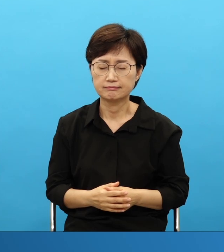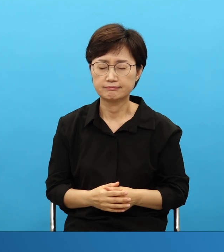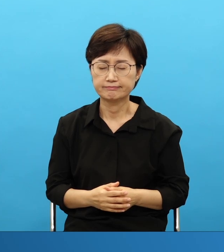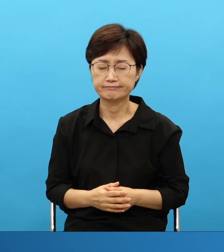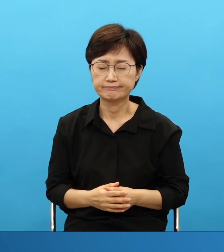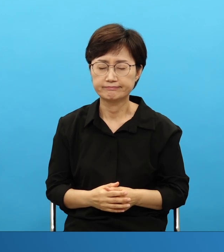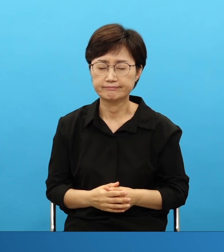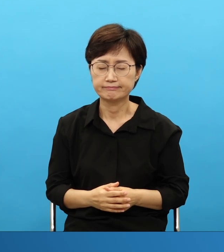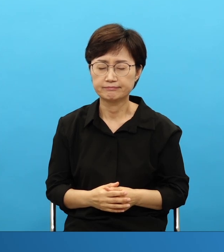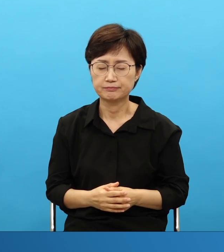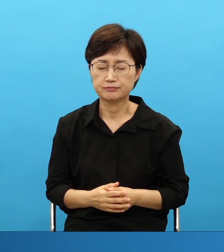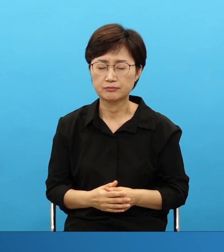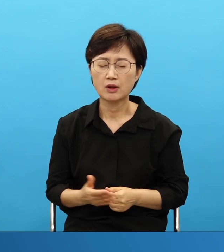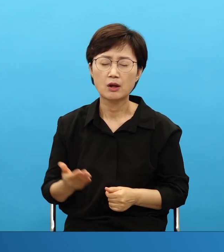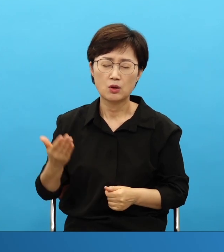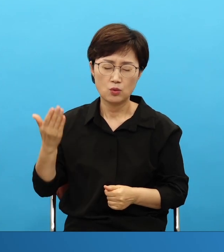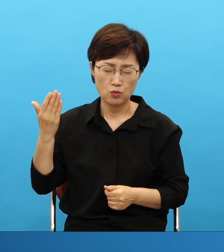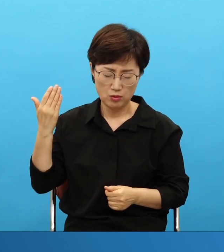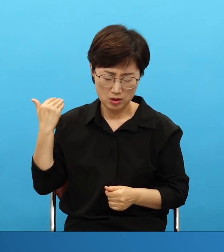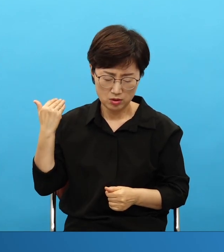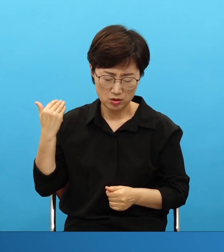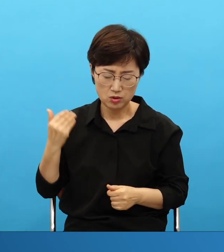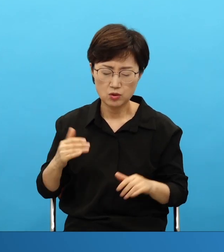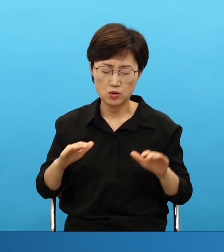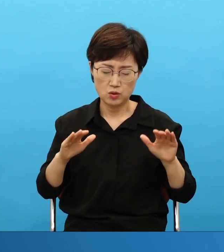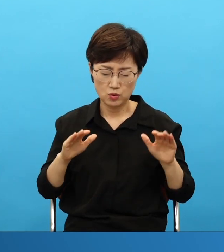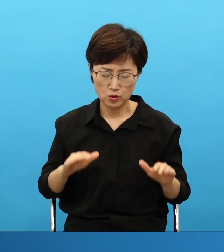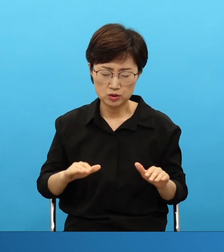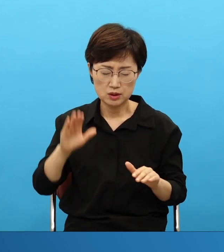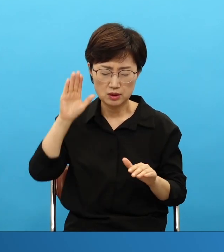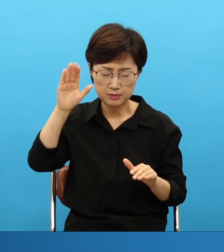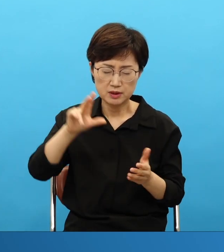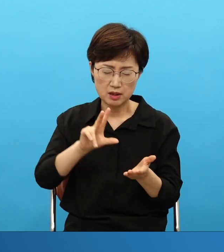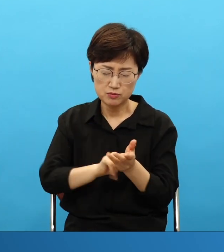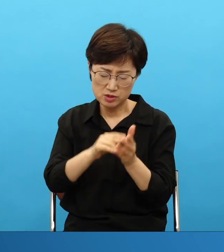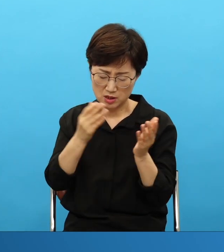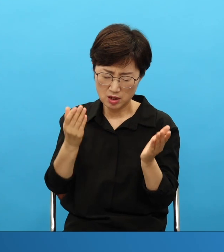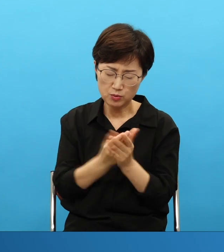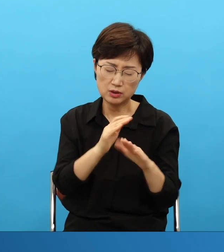사합니다 과거 오늘 신스